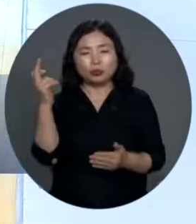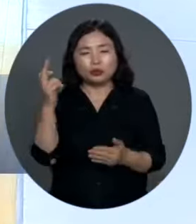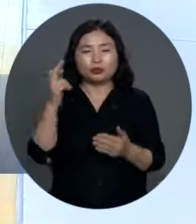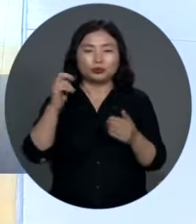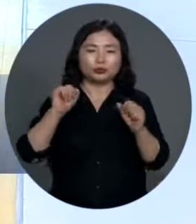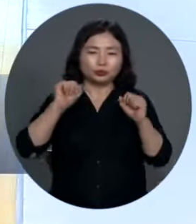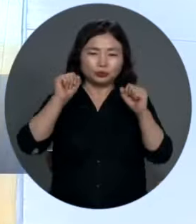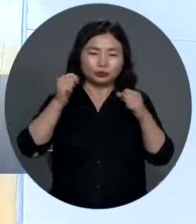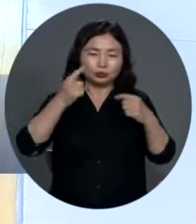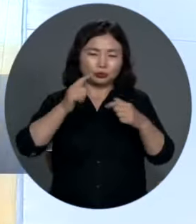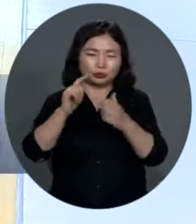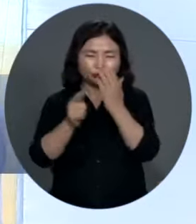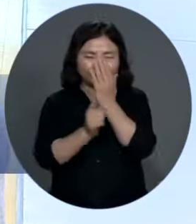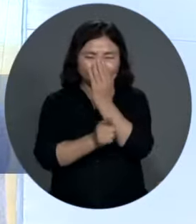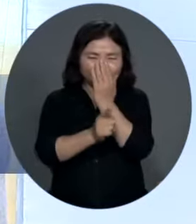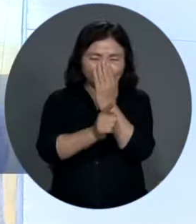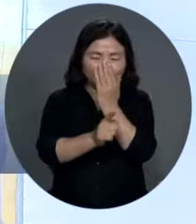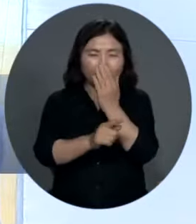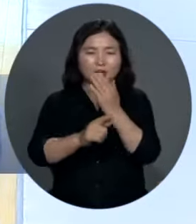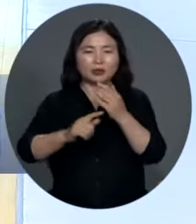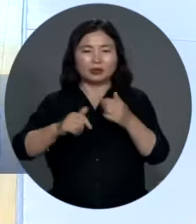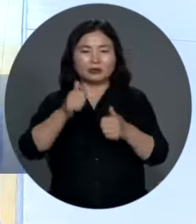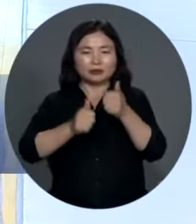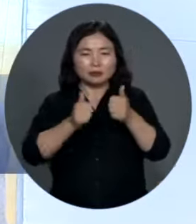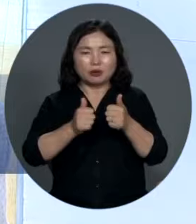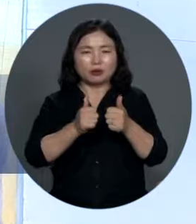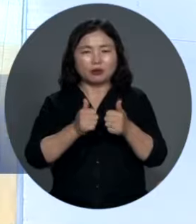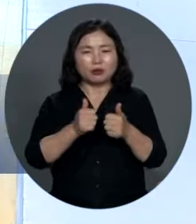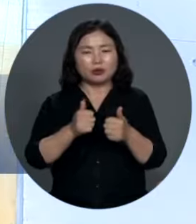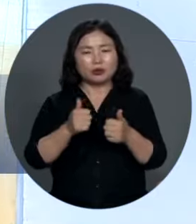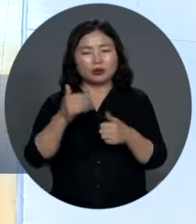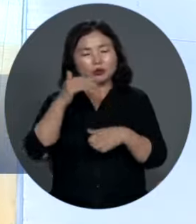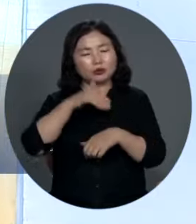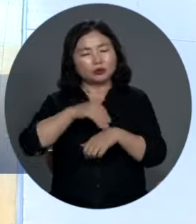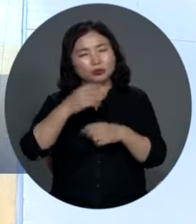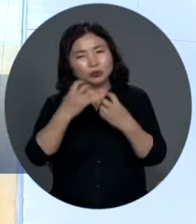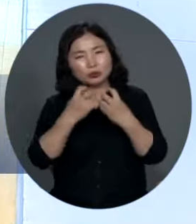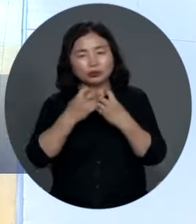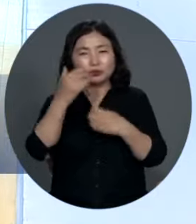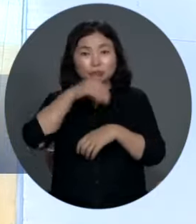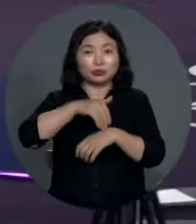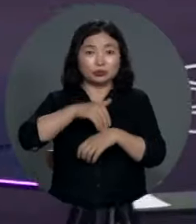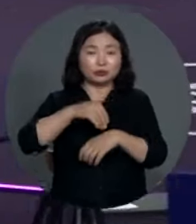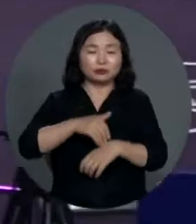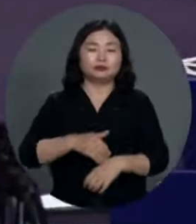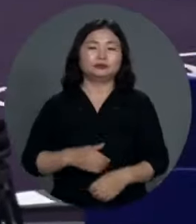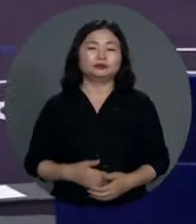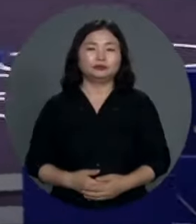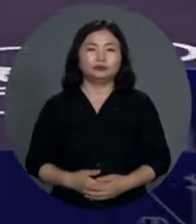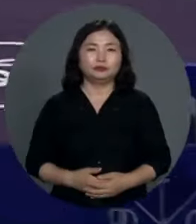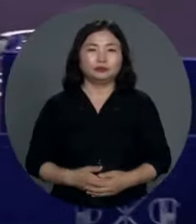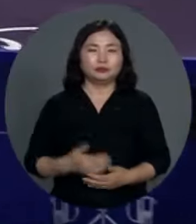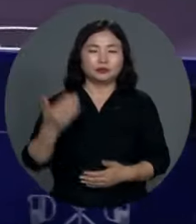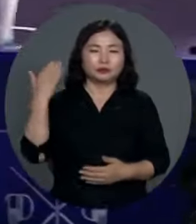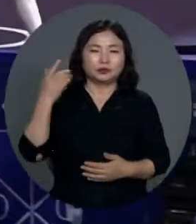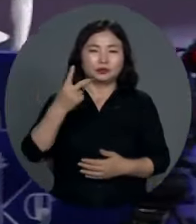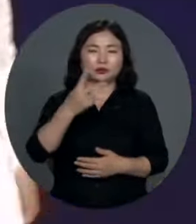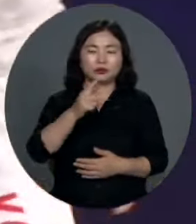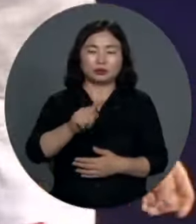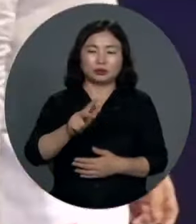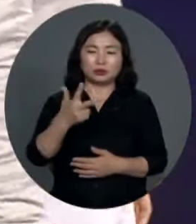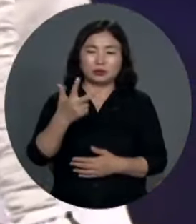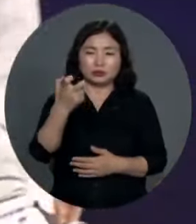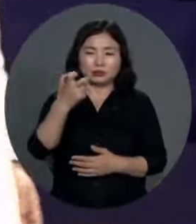운동을 하면은 경기 게임 많이 뛰고 그리고 전술 훈련 많이 하는 것 같아요. 지난